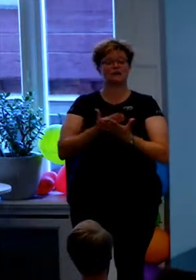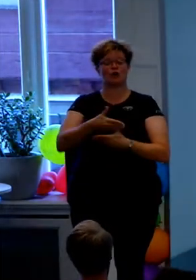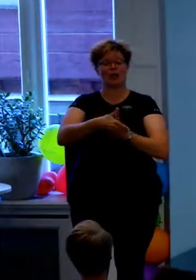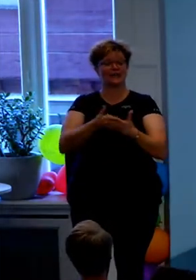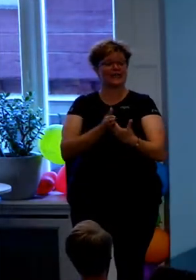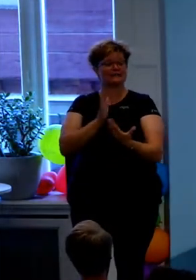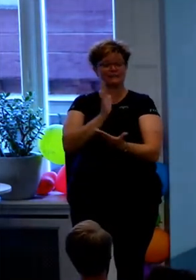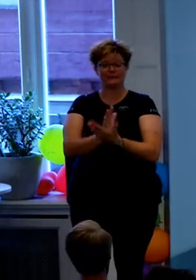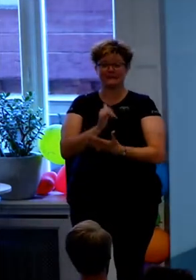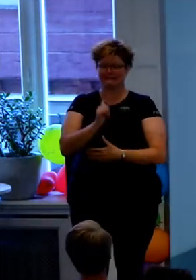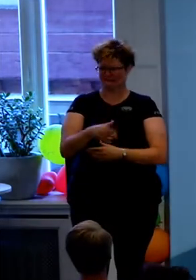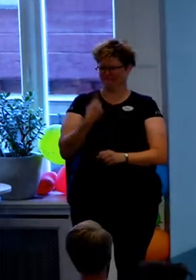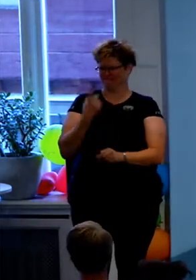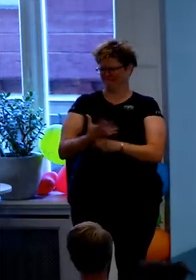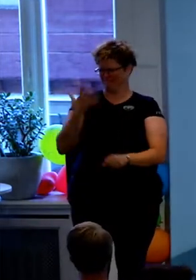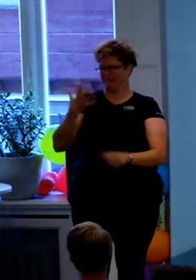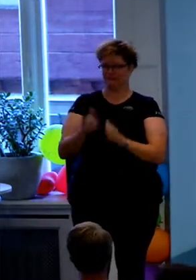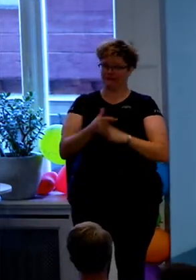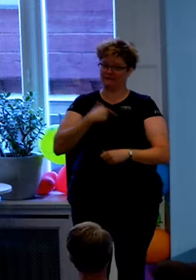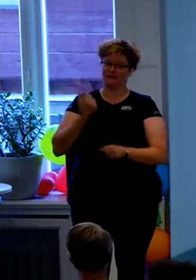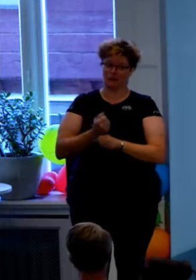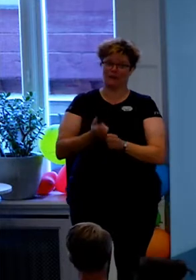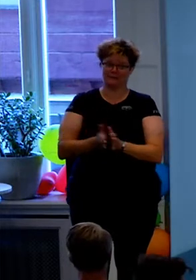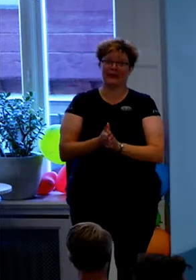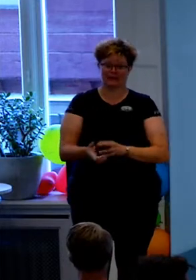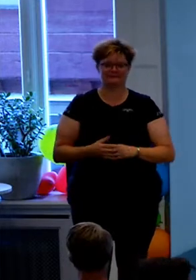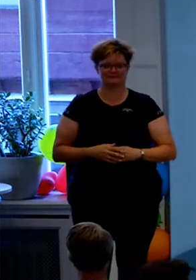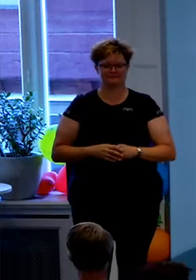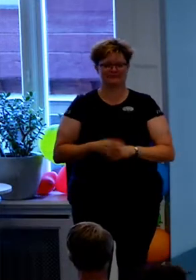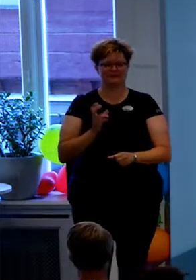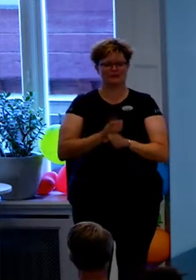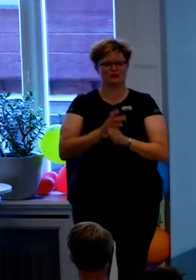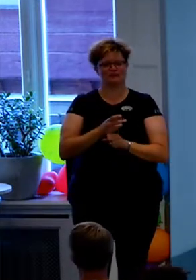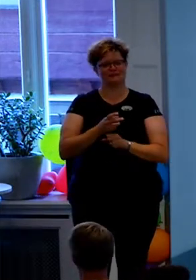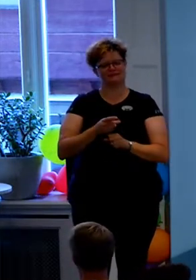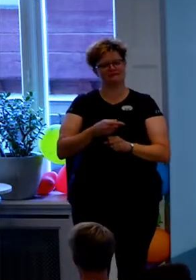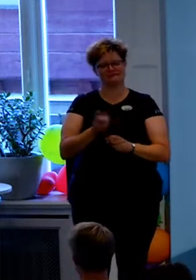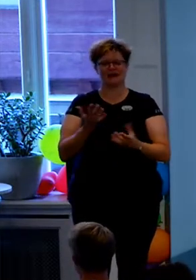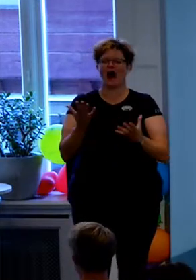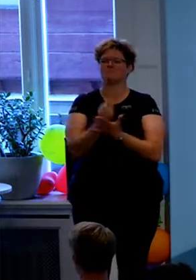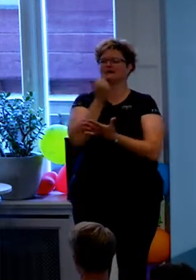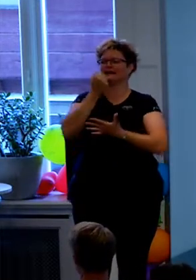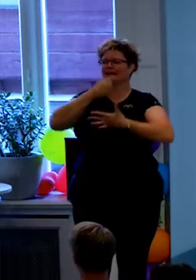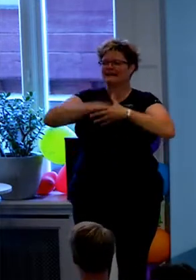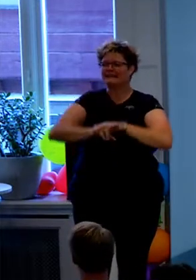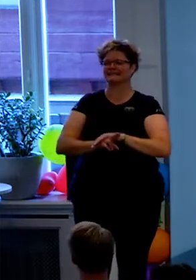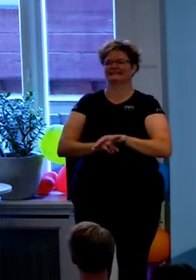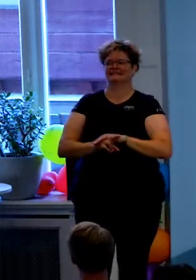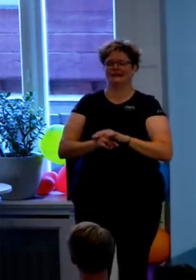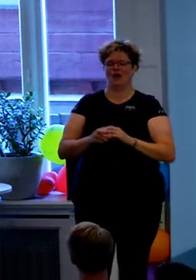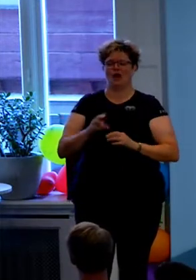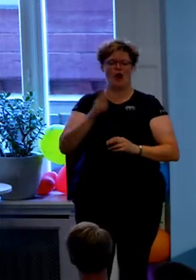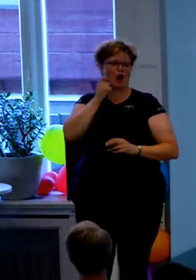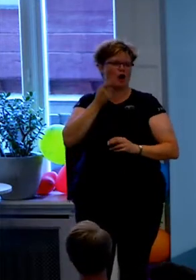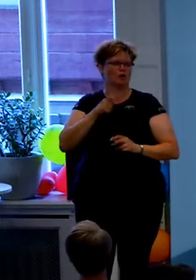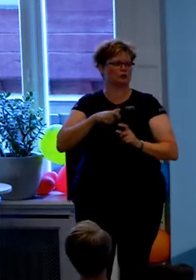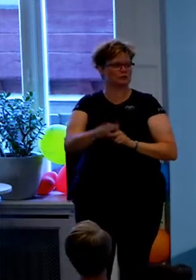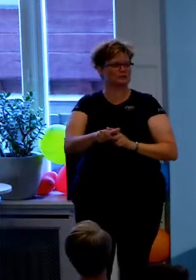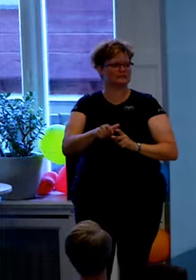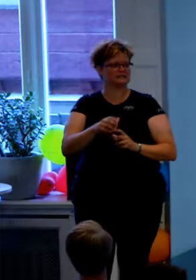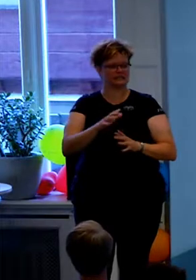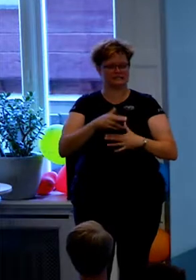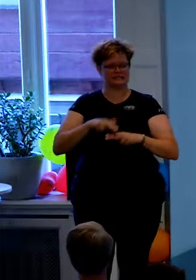mitt i den, vilket är jättemärkligt. Vi jobbar med detta och jag hoppas ni kan komma in i Öresundsfeelingen. Var är vi ifrån